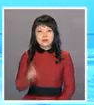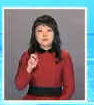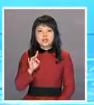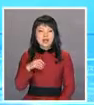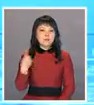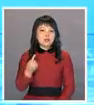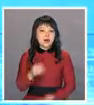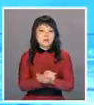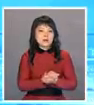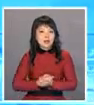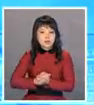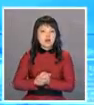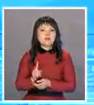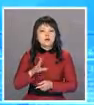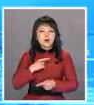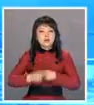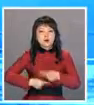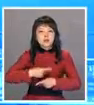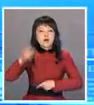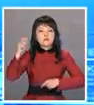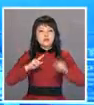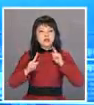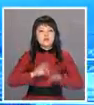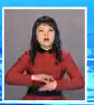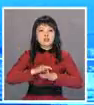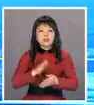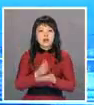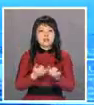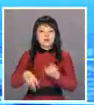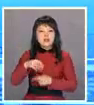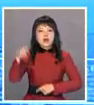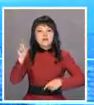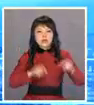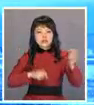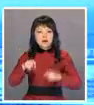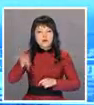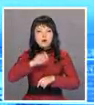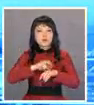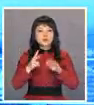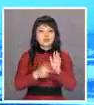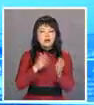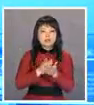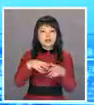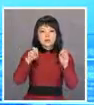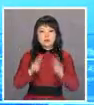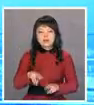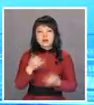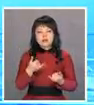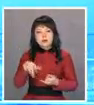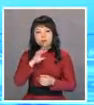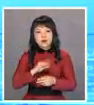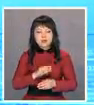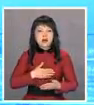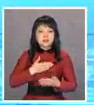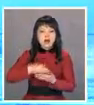береке басы бірлік дәстүрлі достық фестивалін ақтөбеліктер осылай атады. Оған өңірдегі 18 ұлттық мәдени орталық түгел атсалысты.